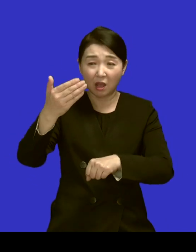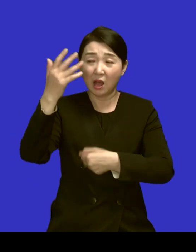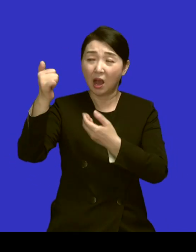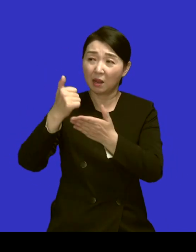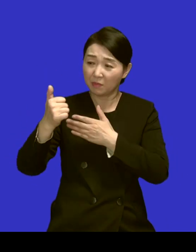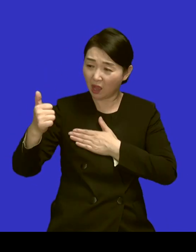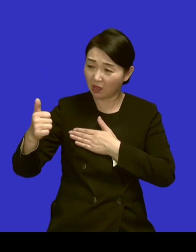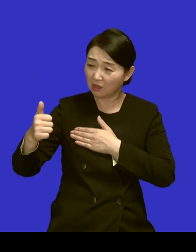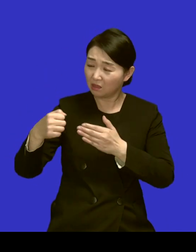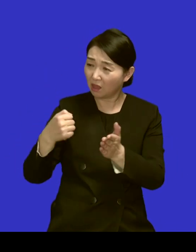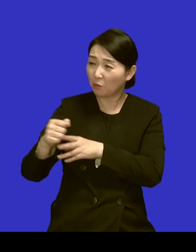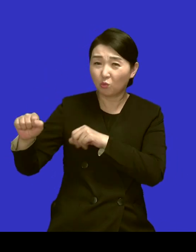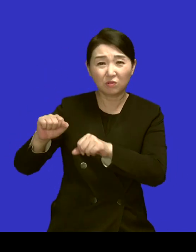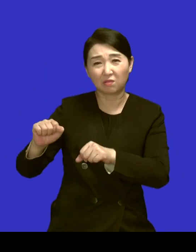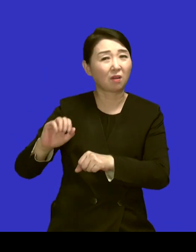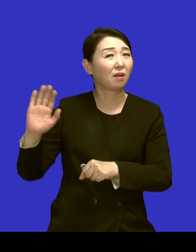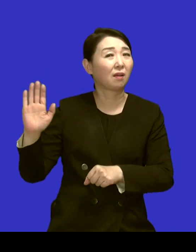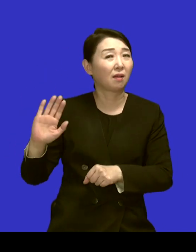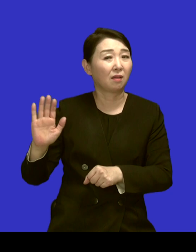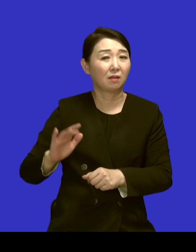하나님이 나 때문에 움직여지는가.